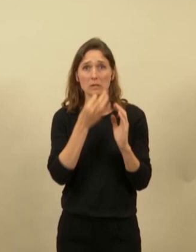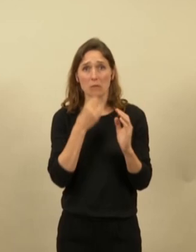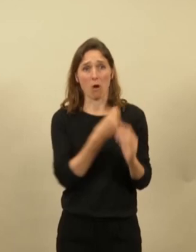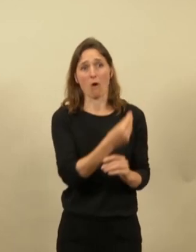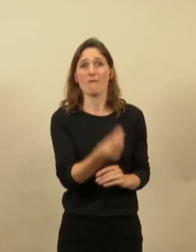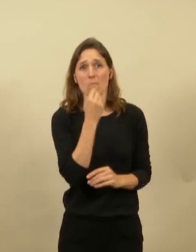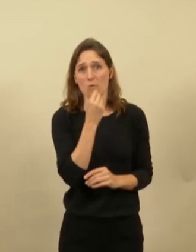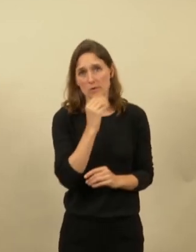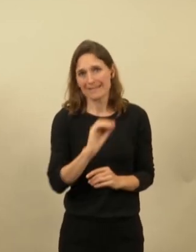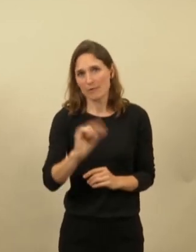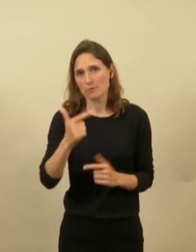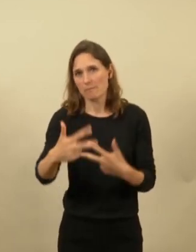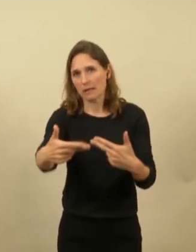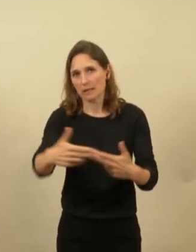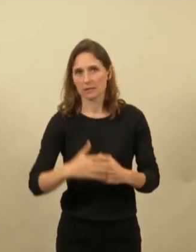partie